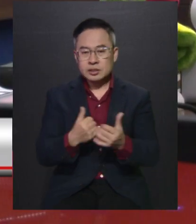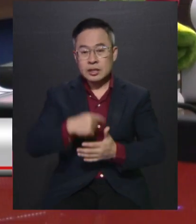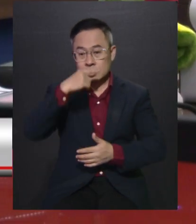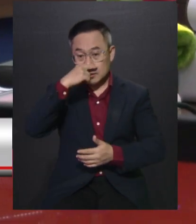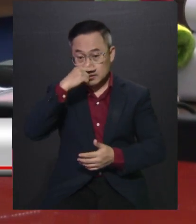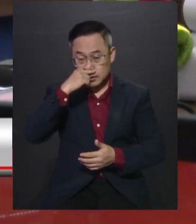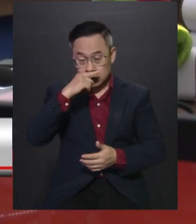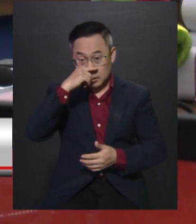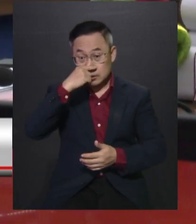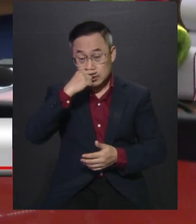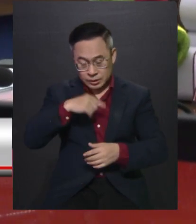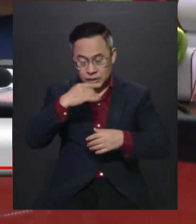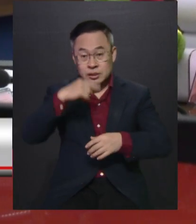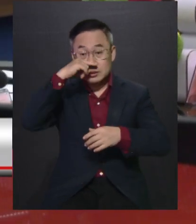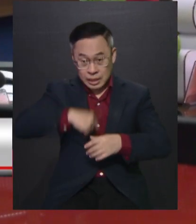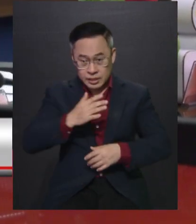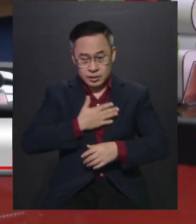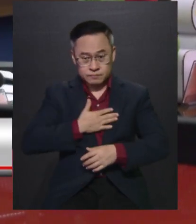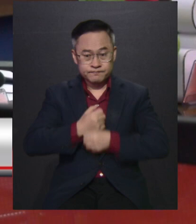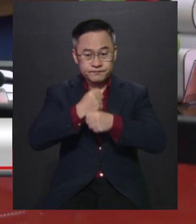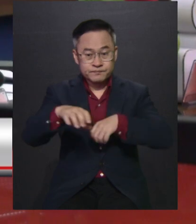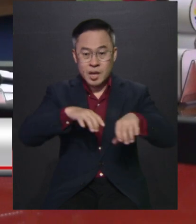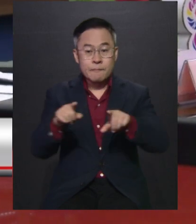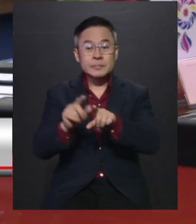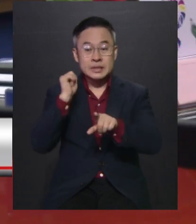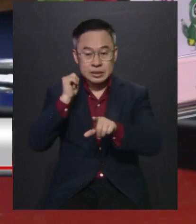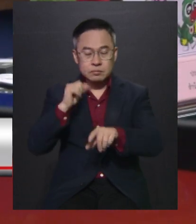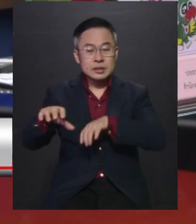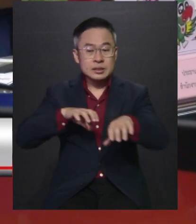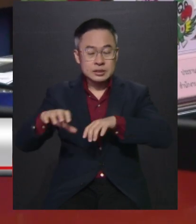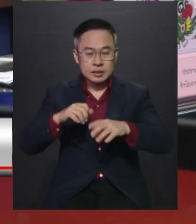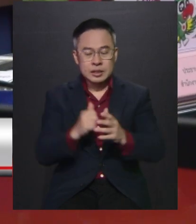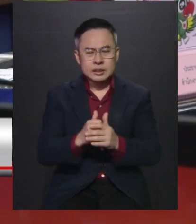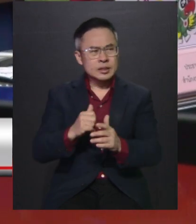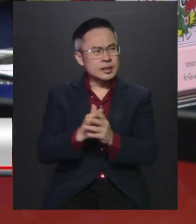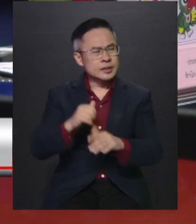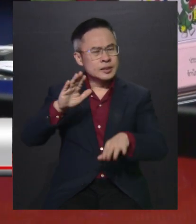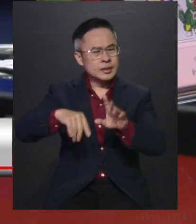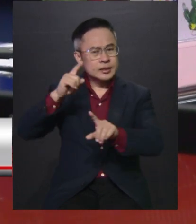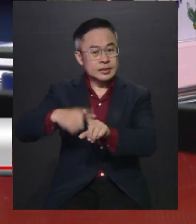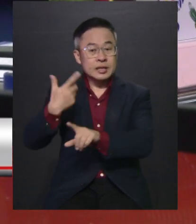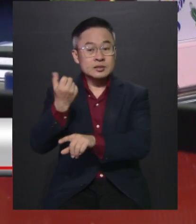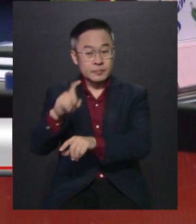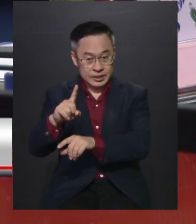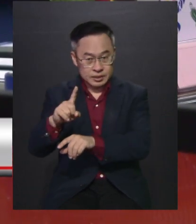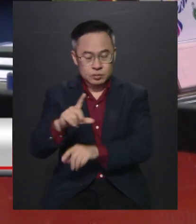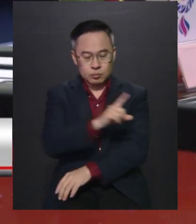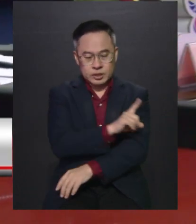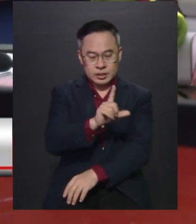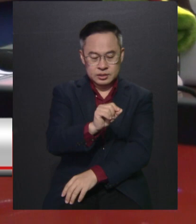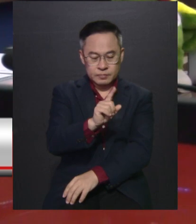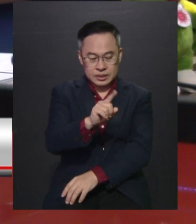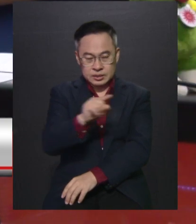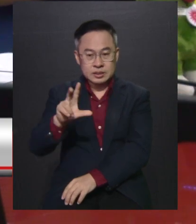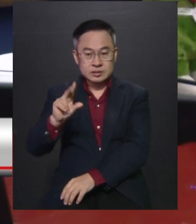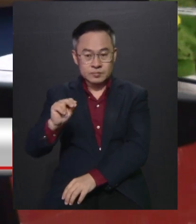หน้าที่เป็นเจ้าภาพเหมือนเดิมนะครับซึ่งจะจัดขึ้นในปลายปีหน้าเลยนะครับวันที่21ถึง30พฤศจิกายนนะครับโดยดร.ก้องศักดิ์ยอ